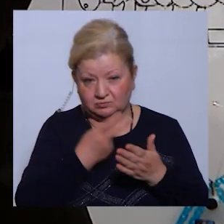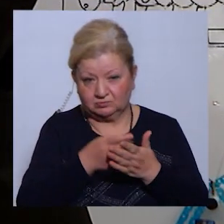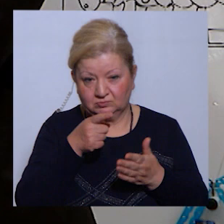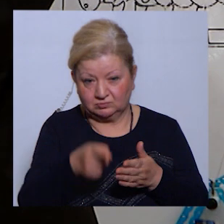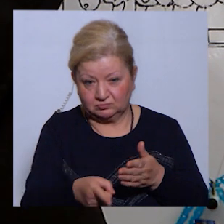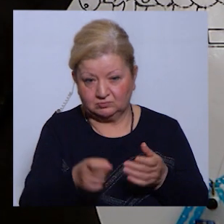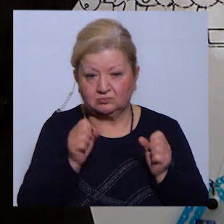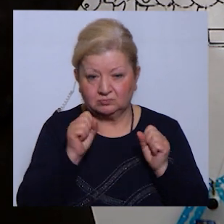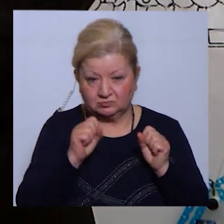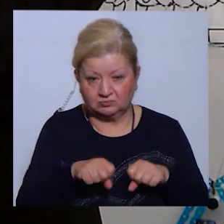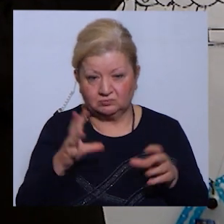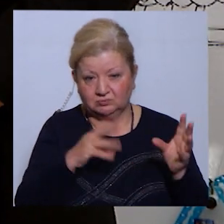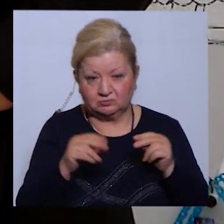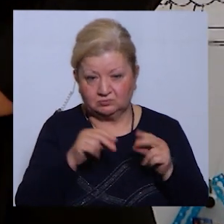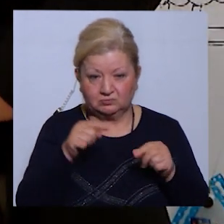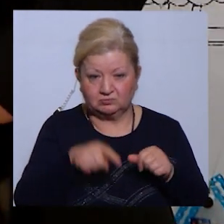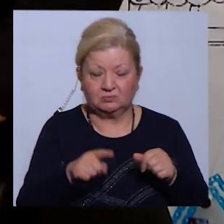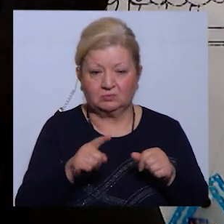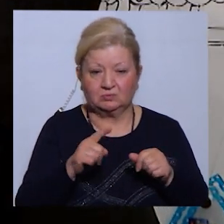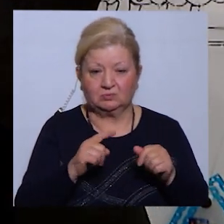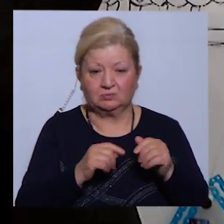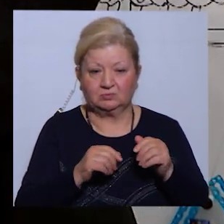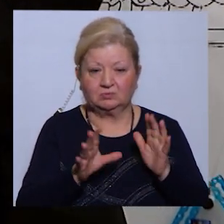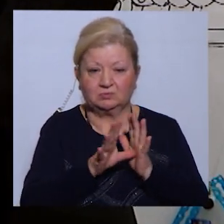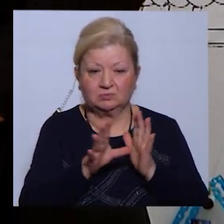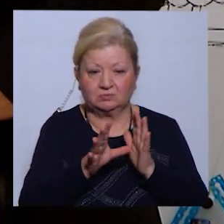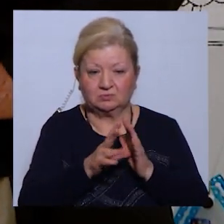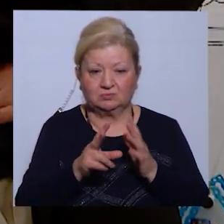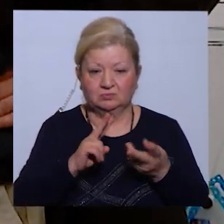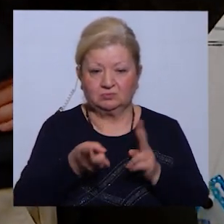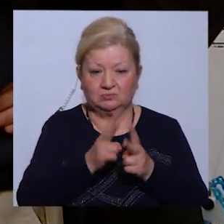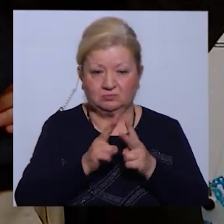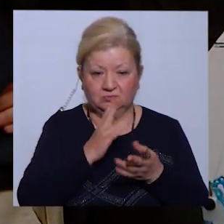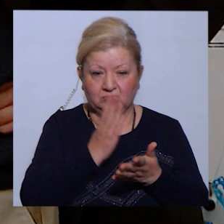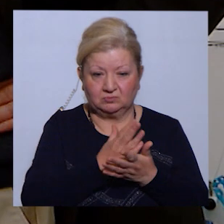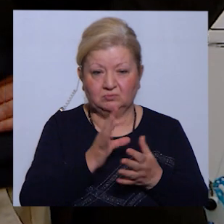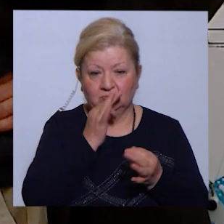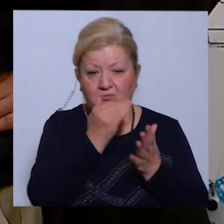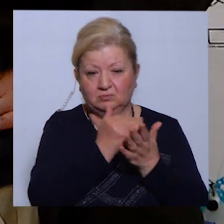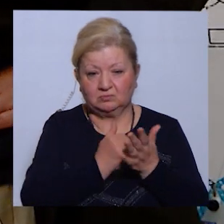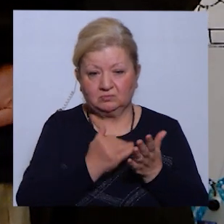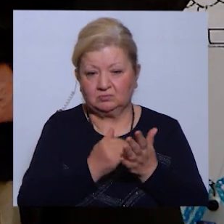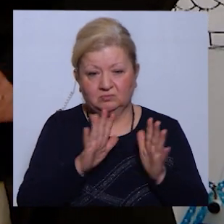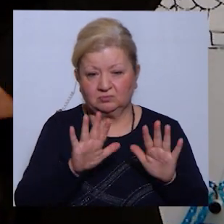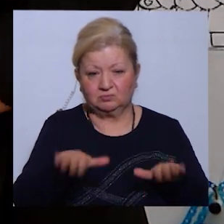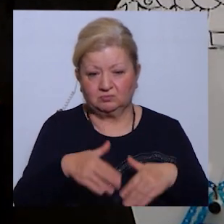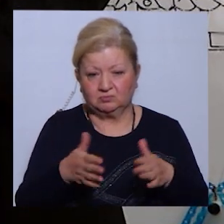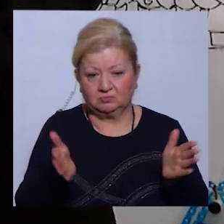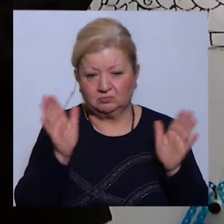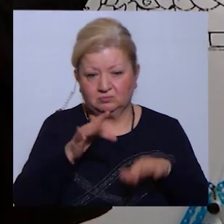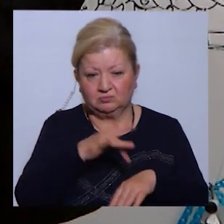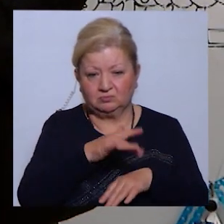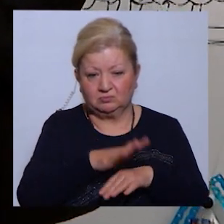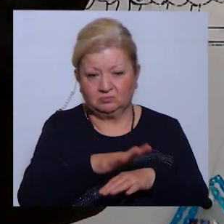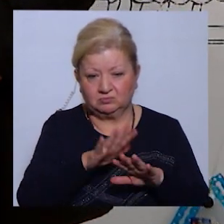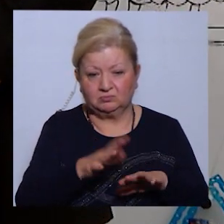შესაბამისად მე გითხარით, რომ ძაბის ცვლილება ხდება ამ დროს, მერე პროგრამულად არაფერი აღარ არის, არაფერი აღარ დაჩენო, პროგრამულად